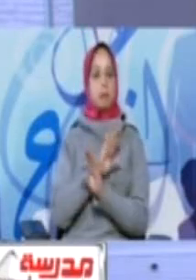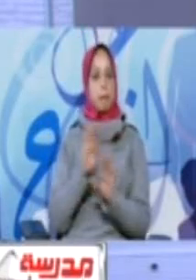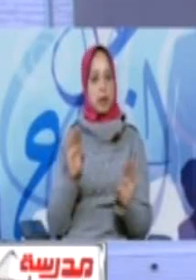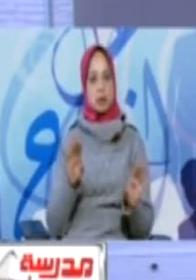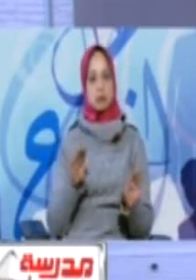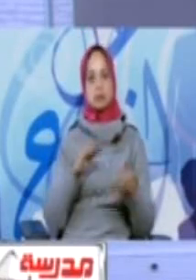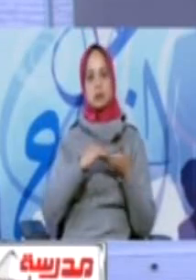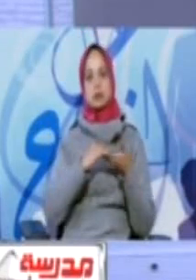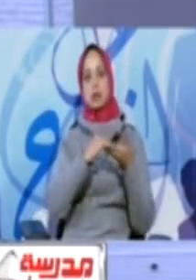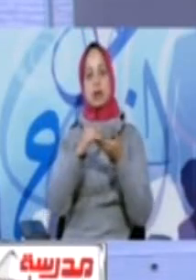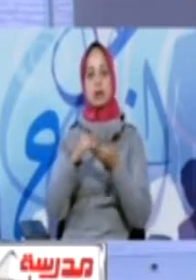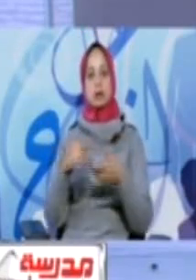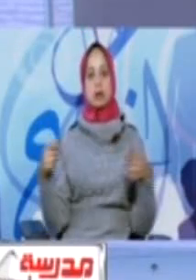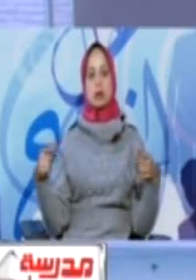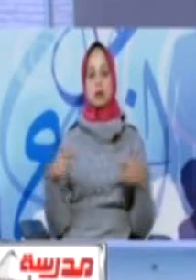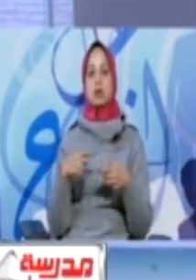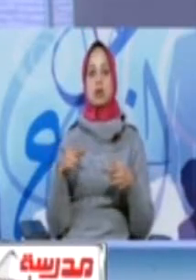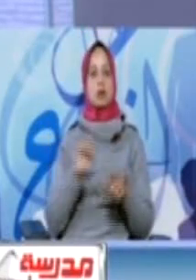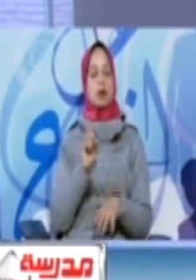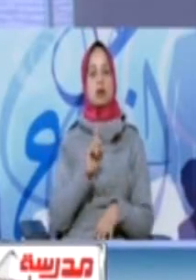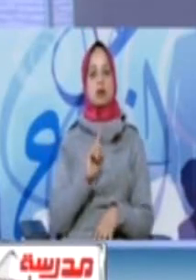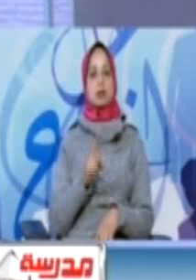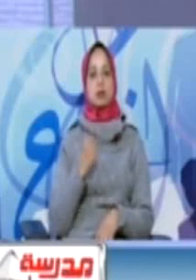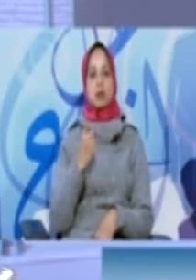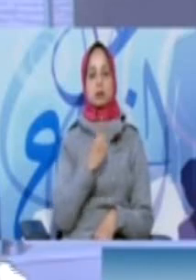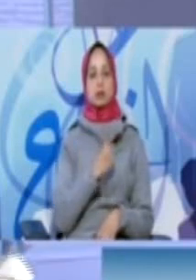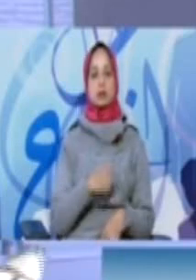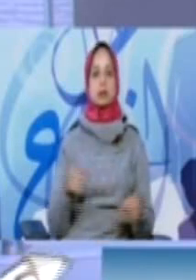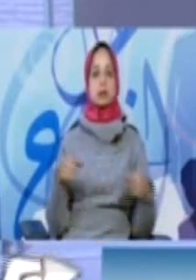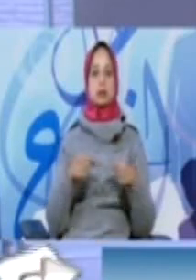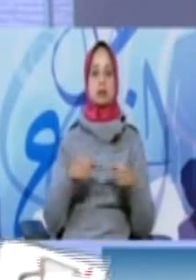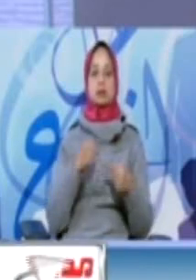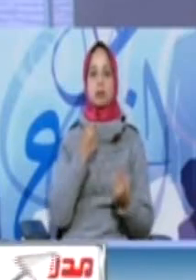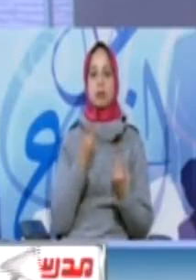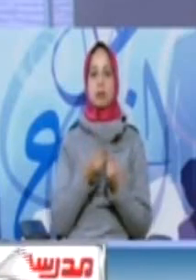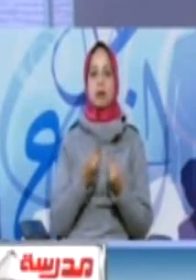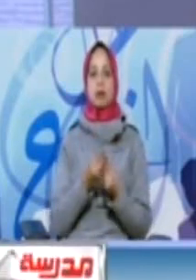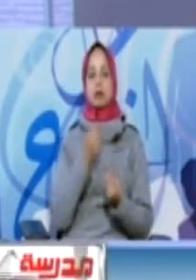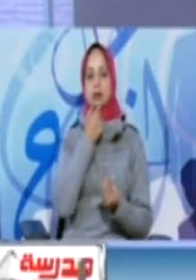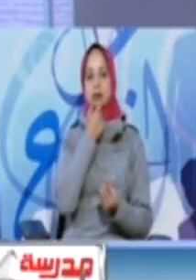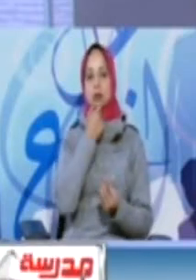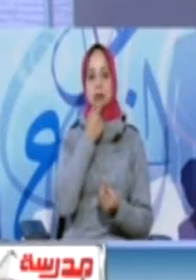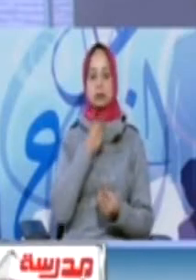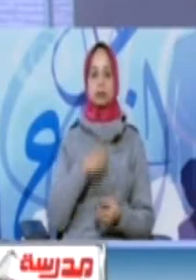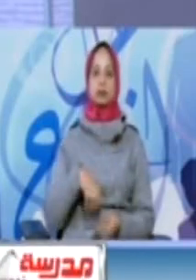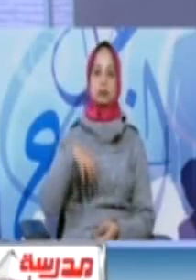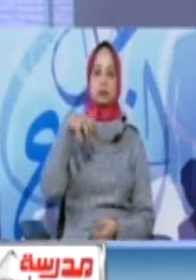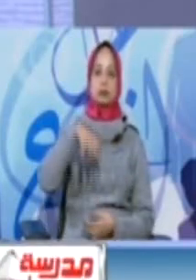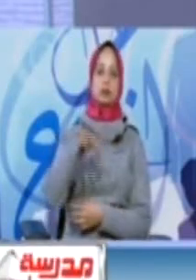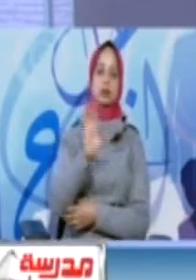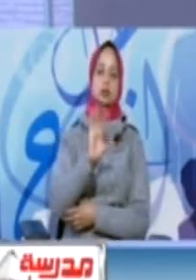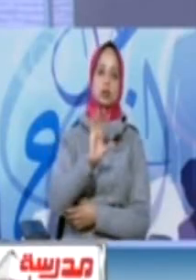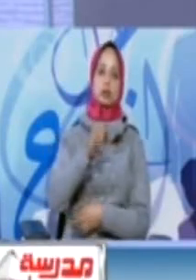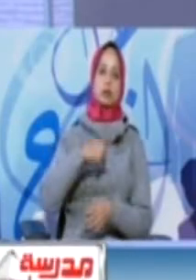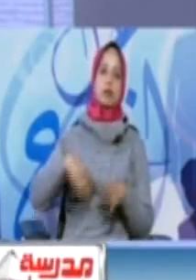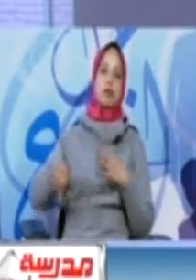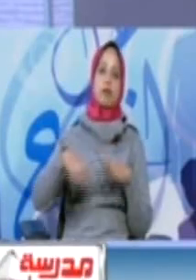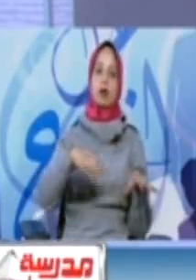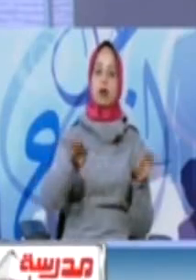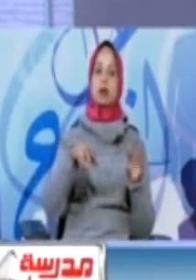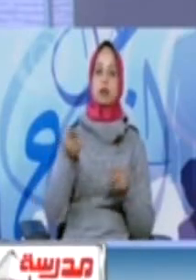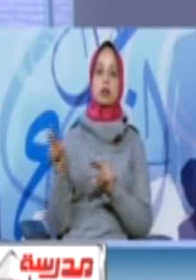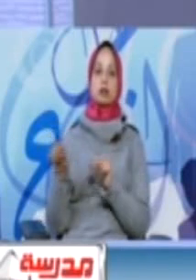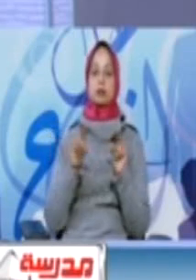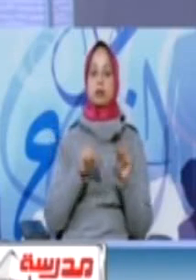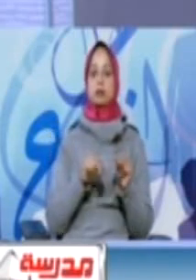الملك؟ الوفد. الوفد مشغول بالصدام مع الانجليز، تمام. حل الملك البرلمان في نفس يوم انعقاده مره اخرى، ركز بقى،